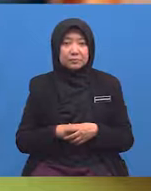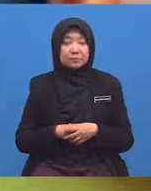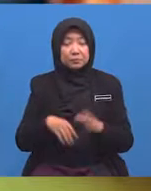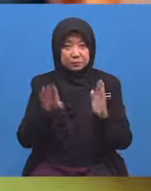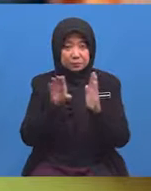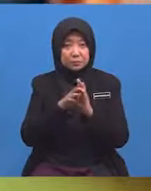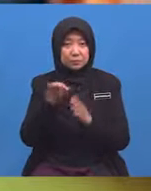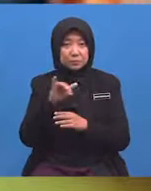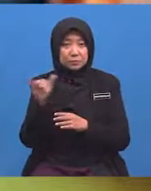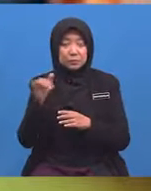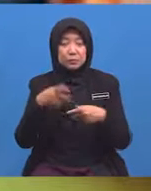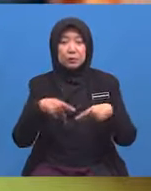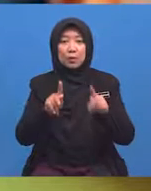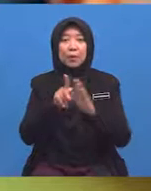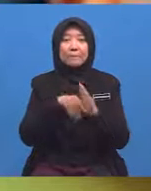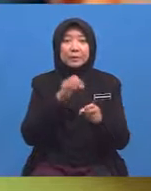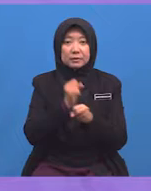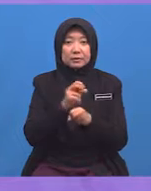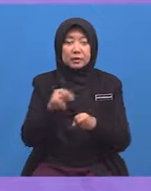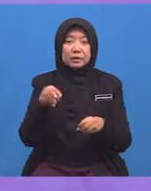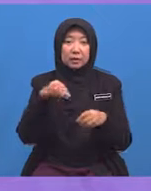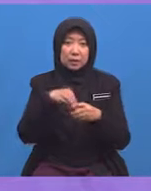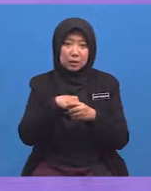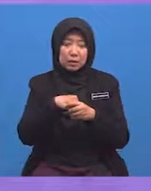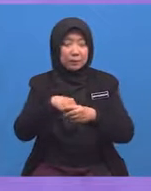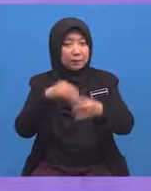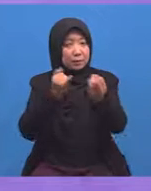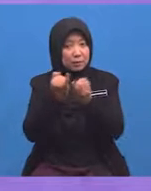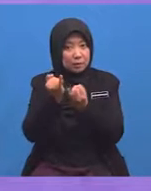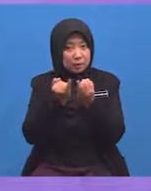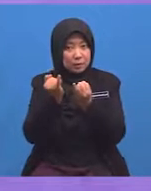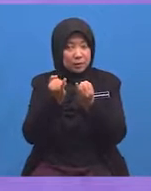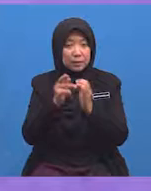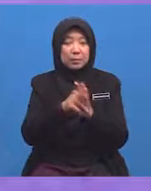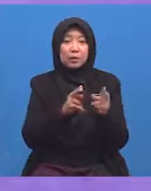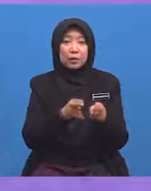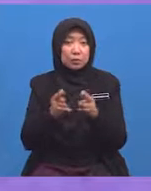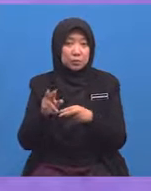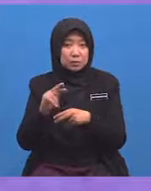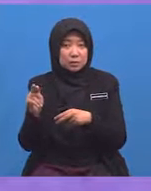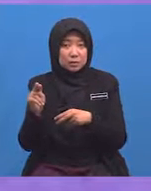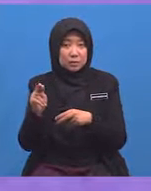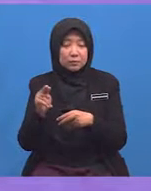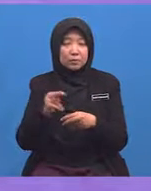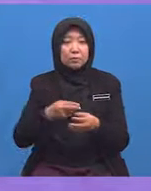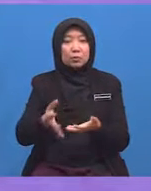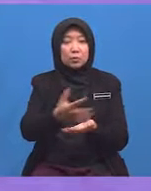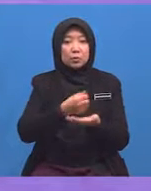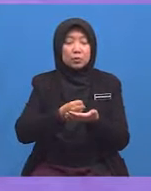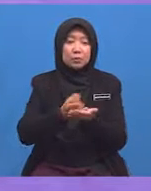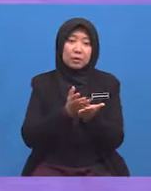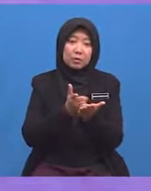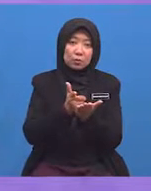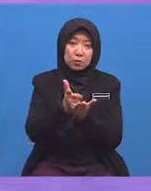Contohnya, peluang pekerjaan dalam bidang pentadbiran, pengurusan, kutipan tol